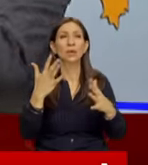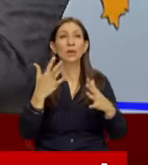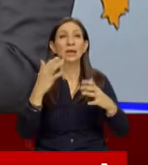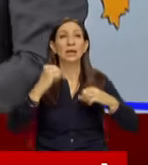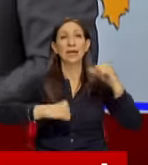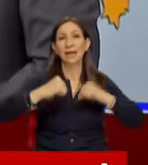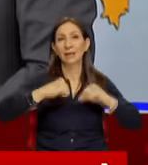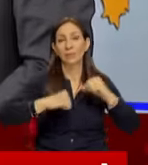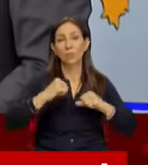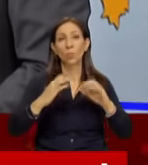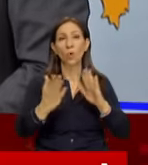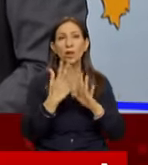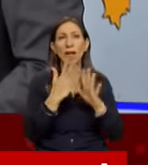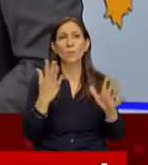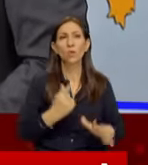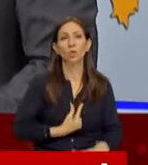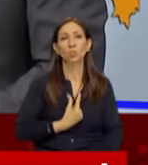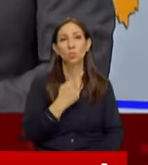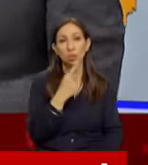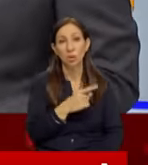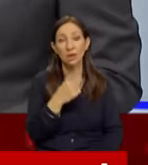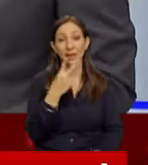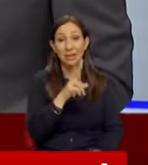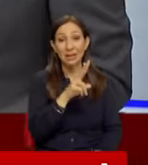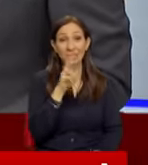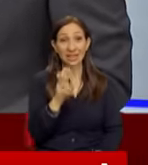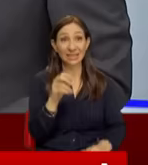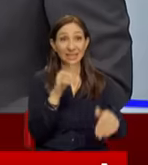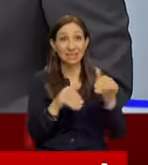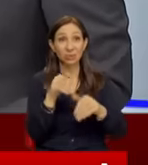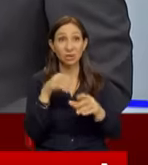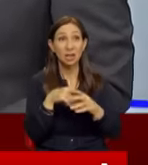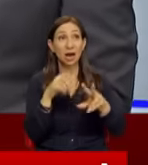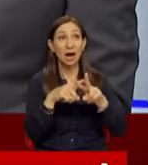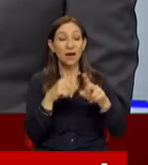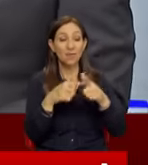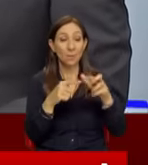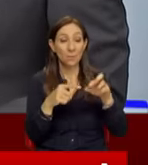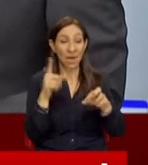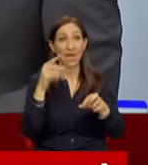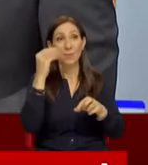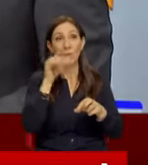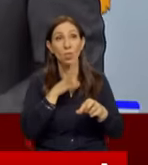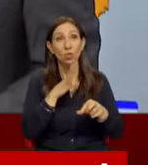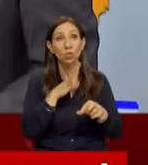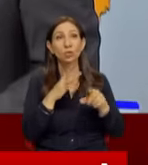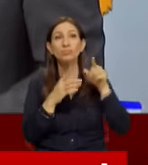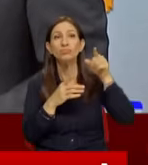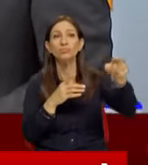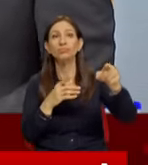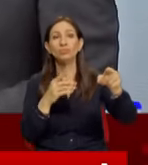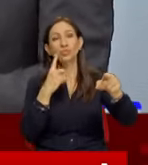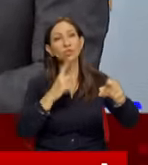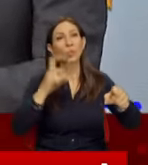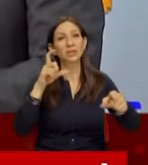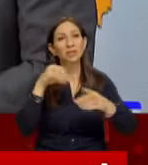Erdoğan'ın en büyük rakibi ve muhalefetin en büyük umudu. Yani 2028 seçimleri için de AFP aslında Ekrem İmamoğlu'nun adını doğrudan kullanmış